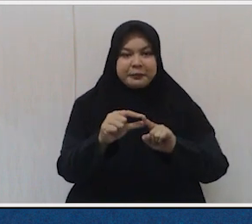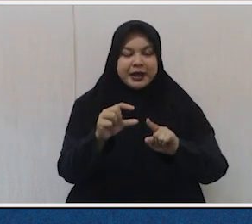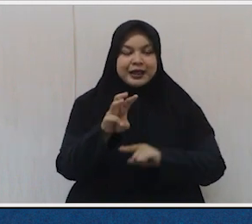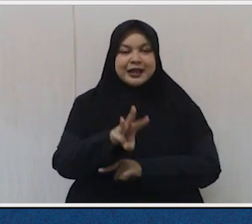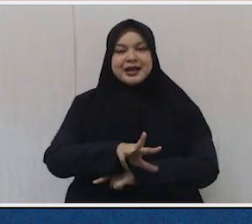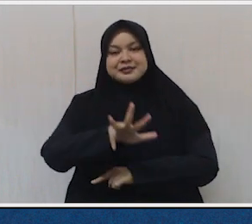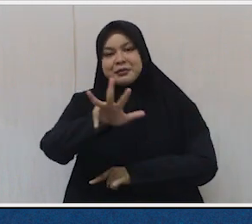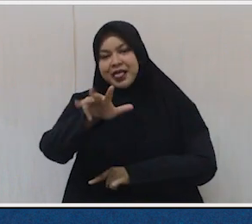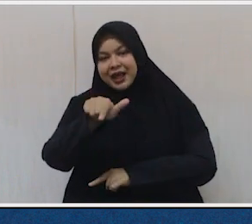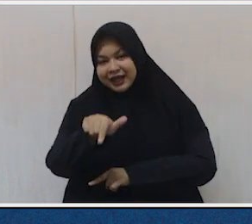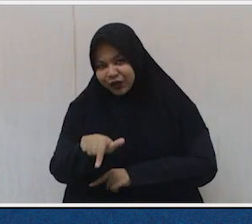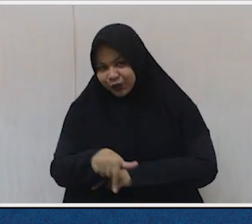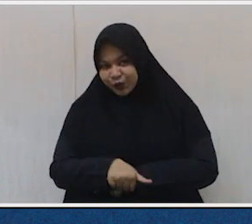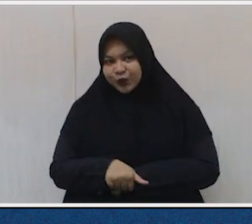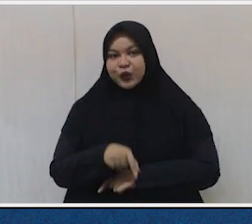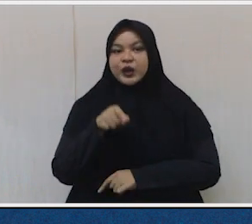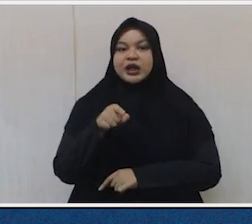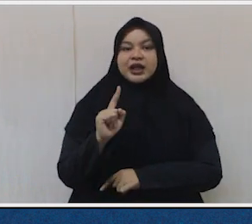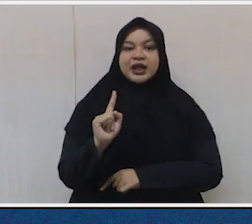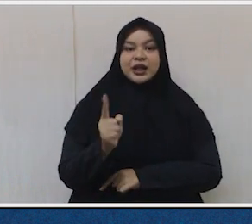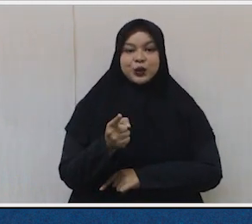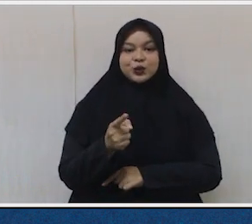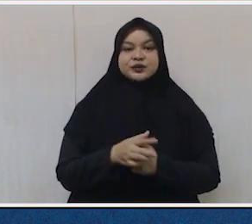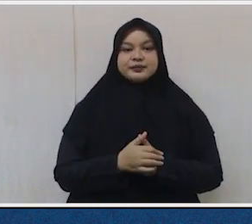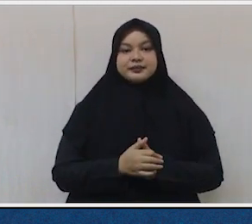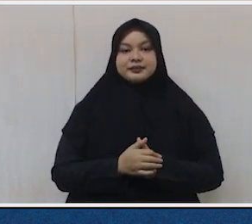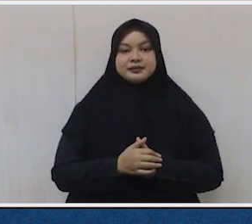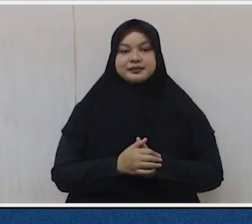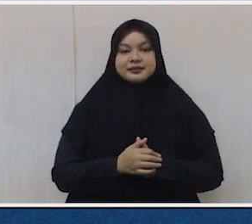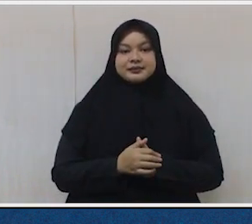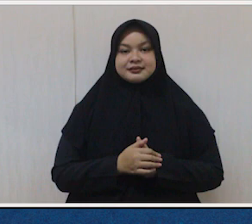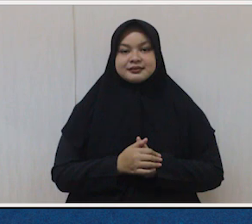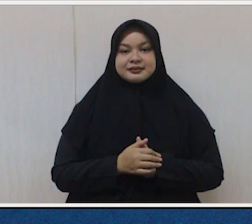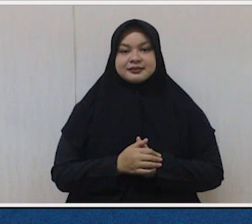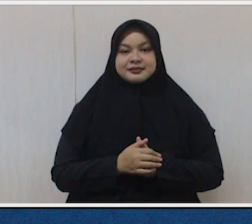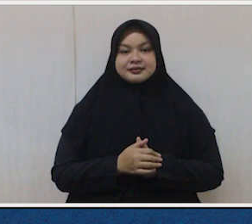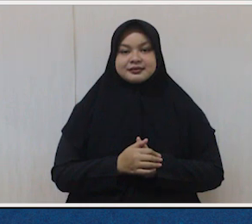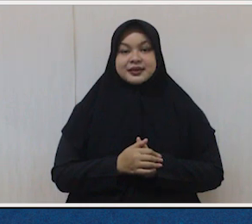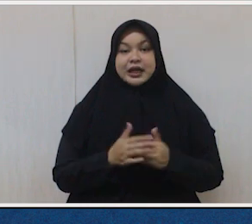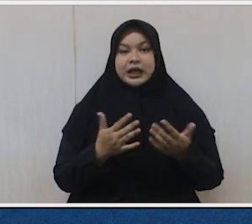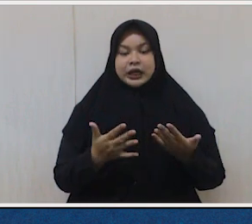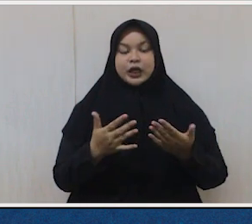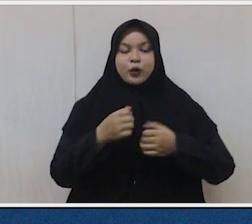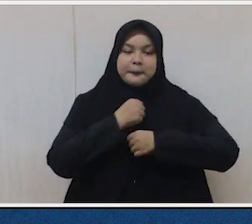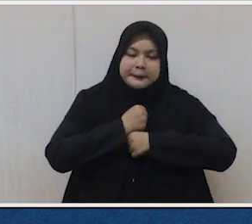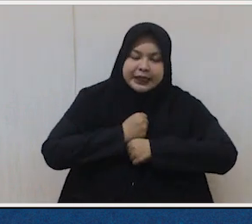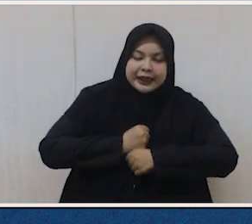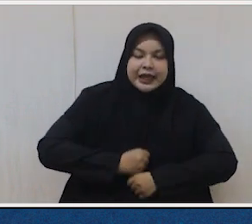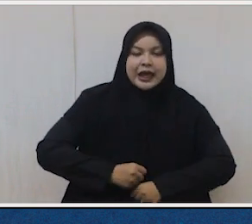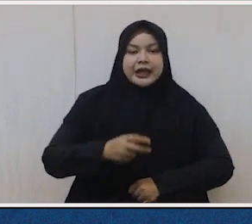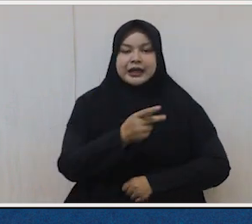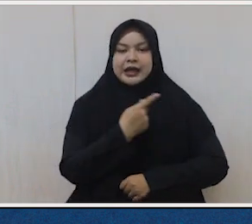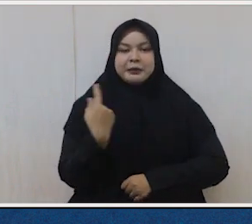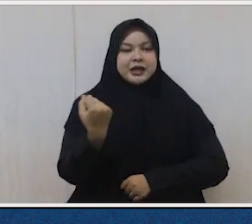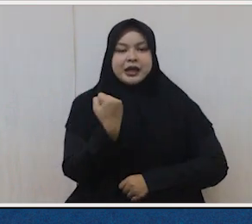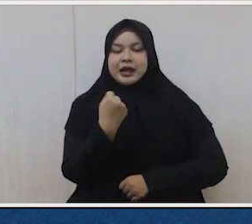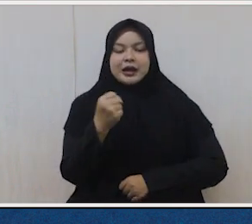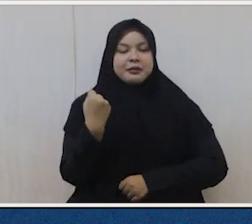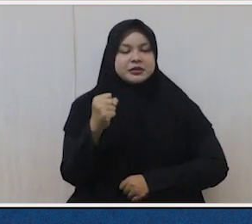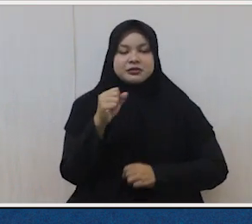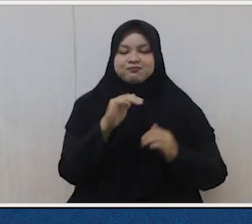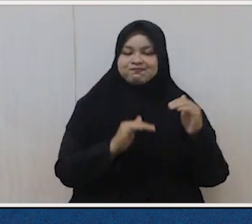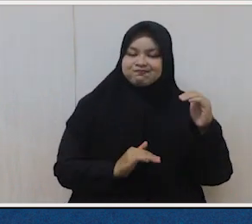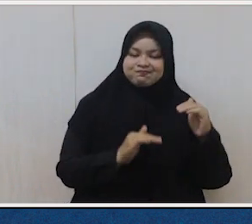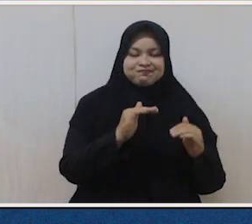39 ini gitu jadi memang itu yang ee e bertahan kami enggak enggak bisa tawar